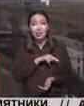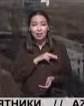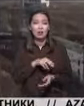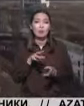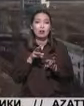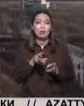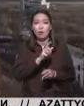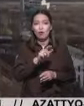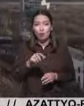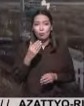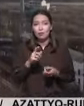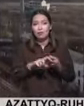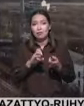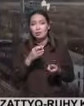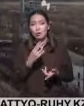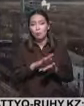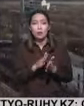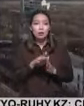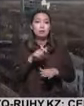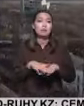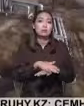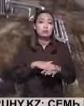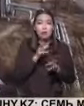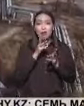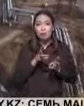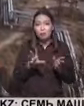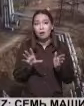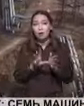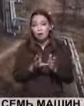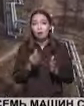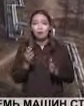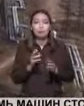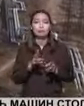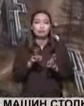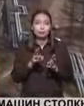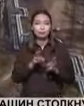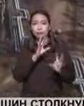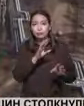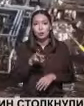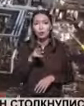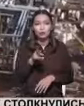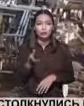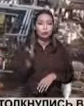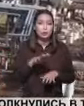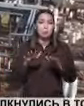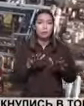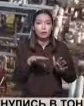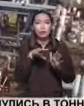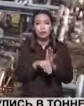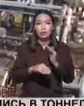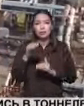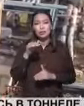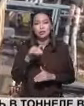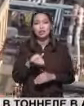тепловиков зависит социальное благополучие населения. Тепловой энергией предприятие снабжает около 2000 объектов, включая свыше 1000 жилых